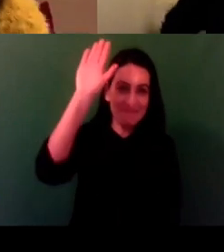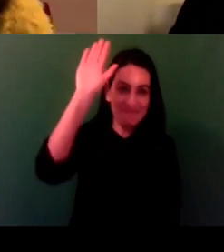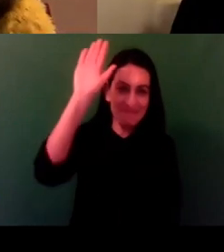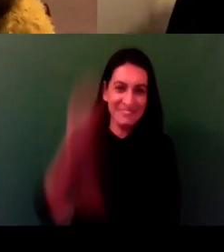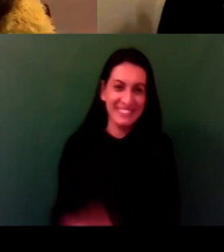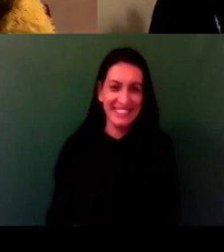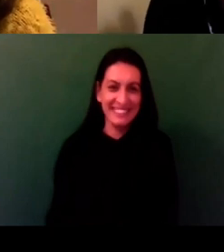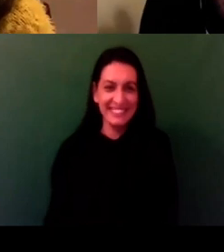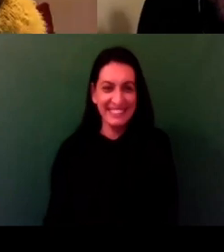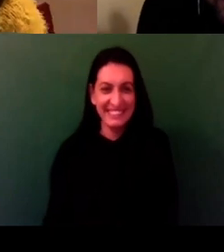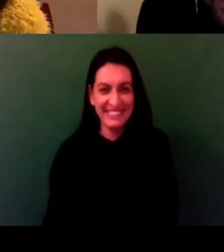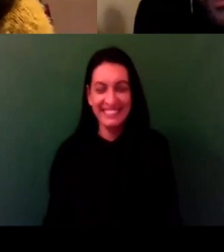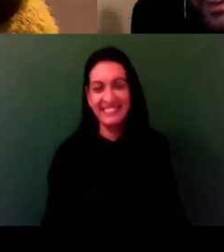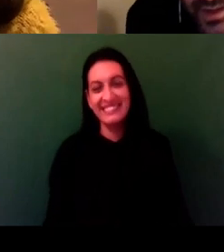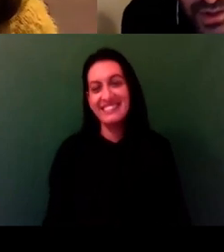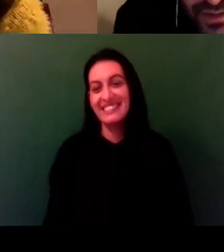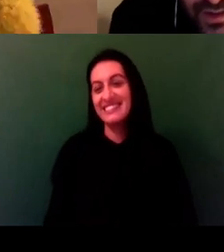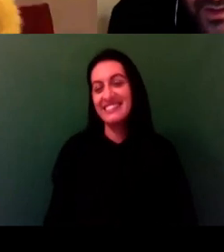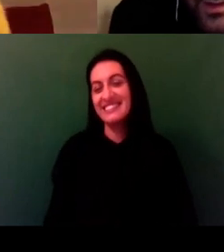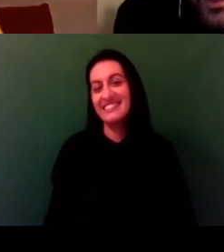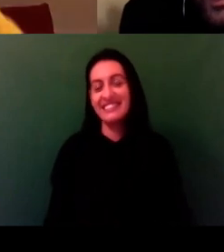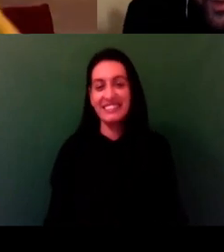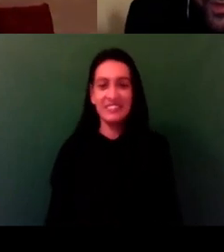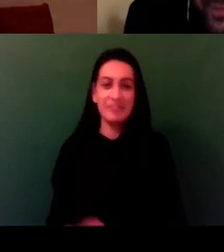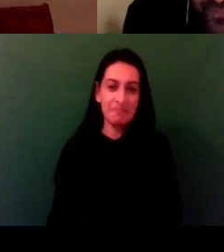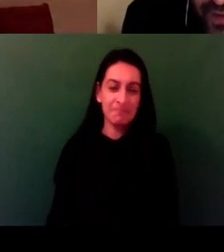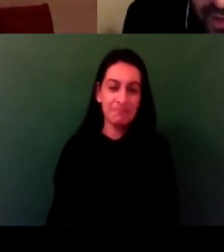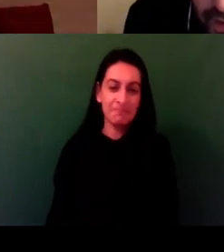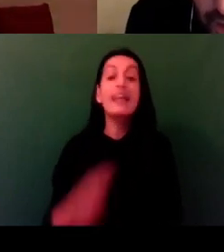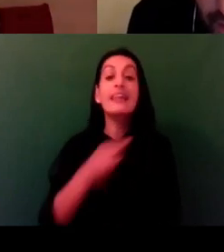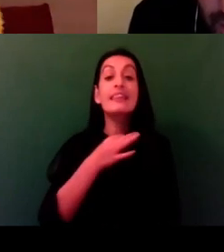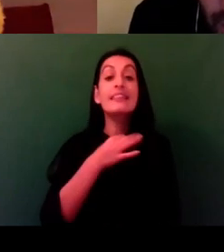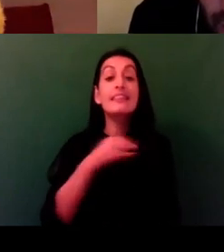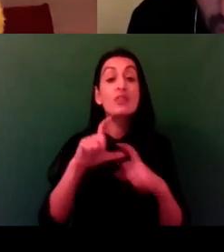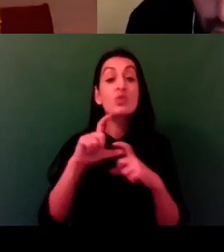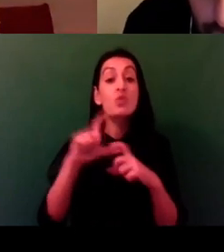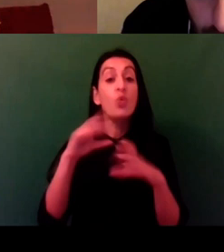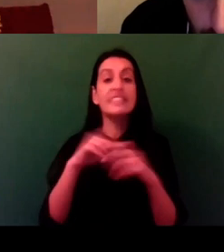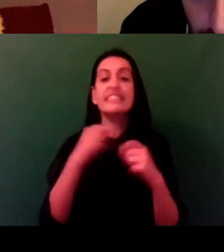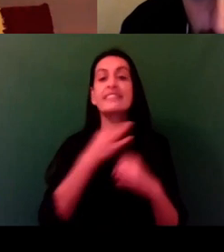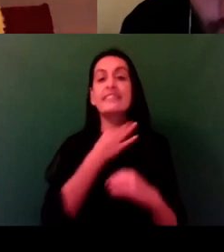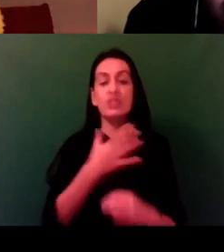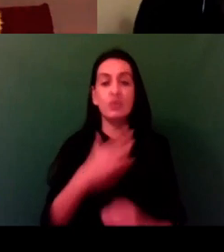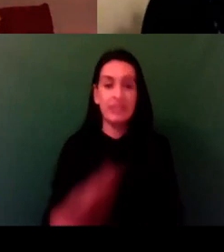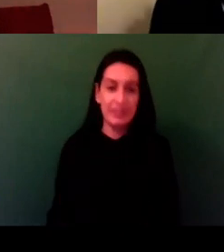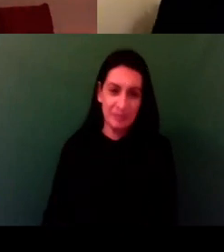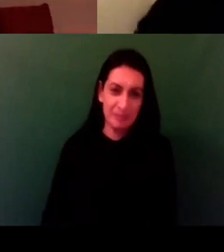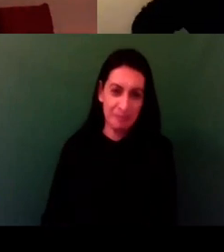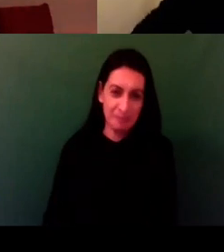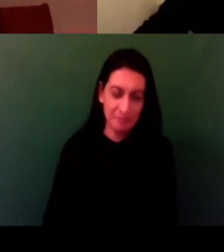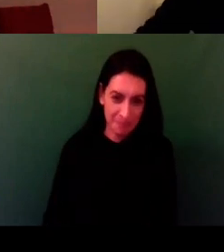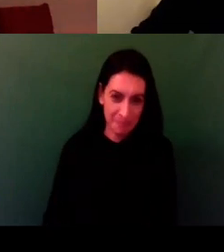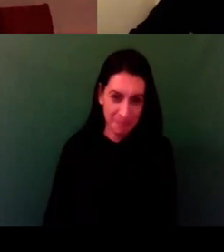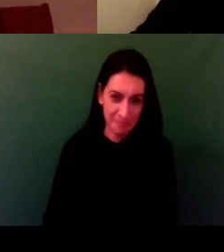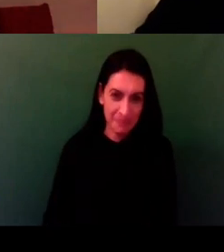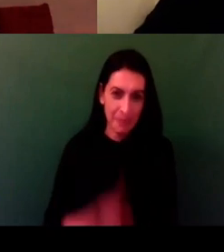Teşekkürler bu soruda hepimizi kattığı için Emre'ye. Koran Gümüş söz istemiş. Koran bir dakika